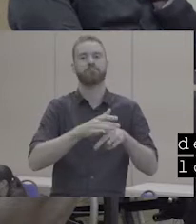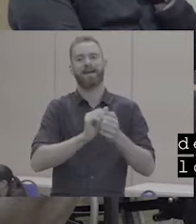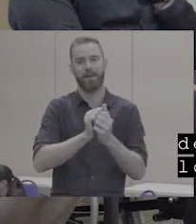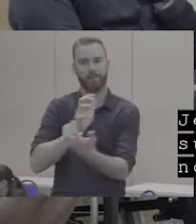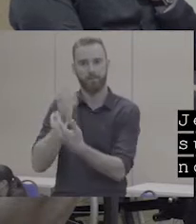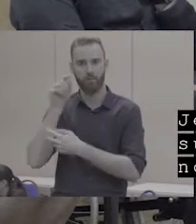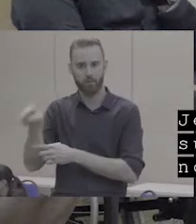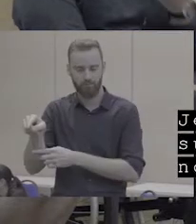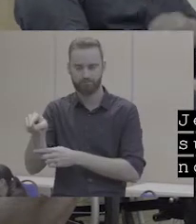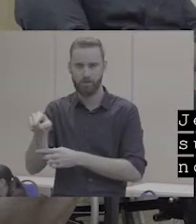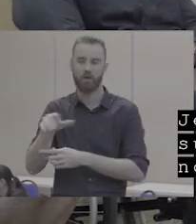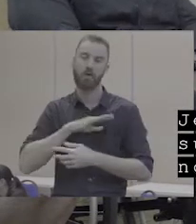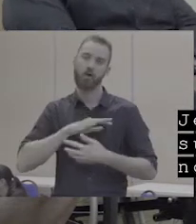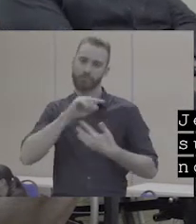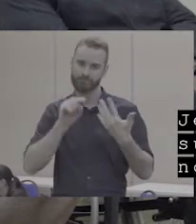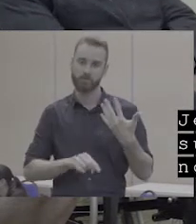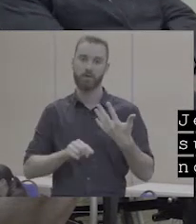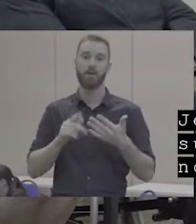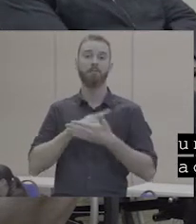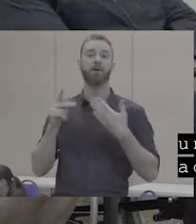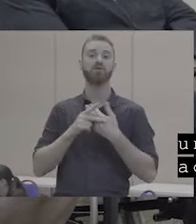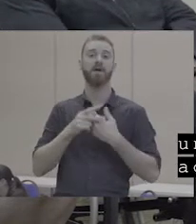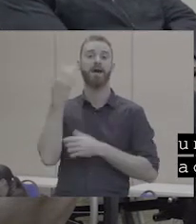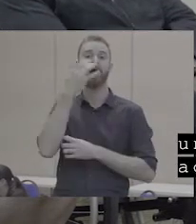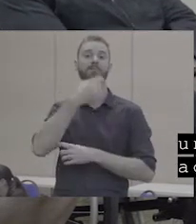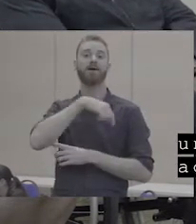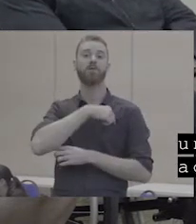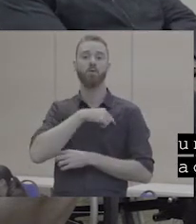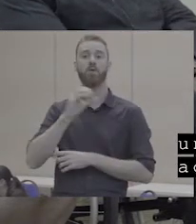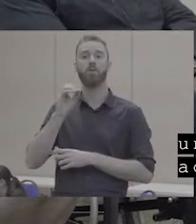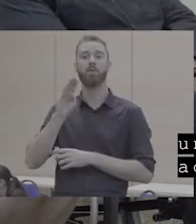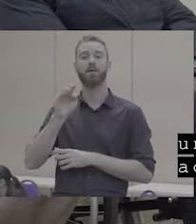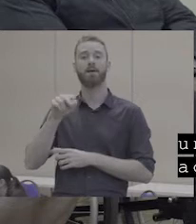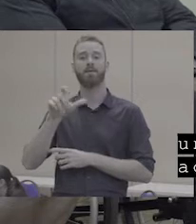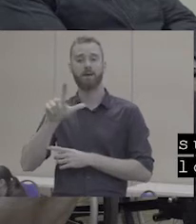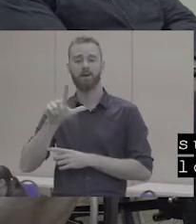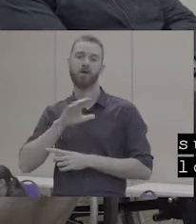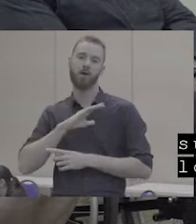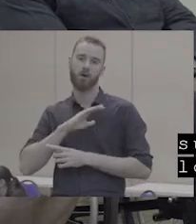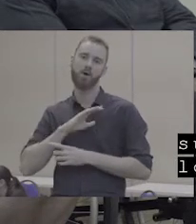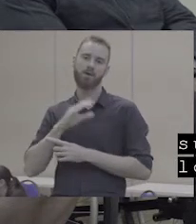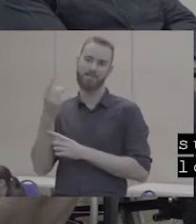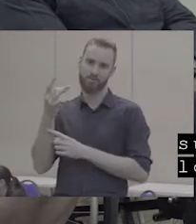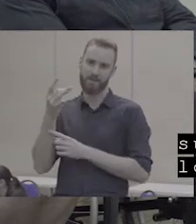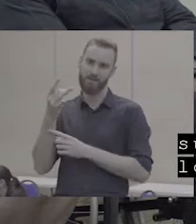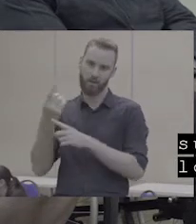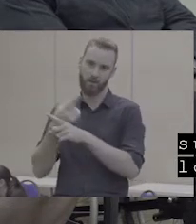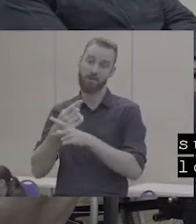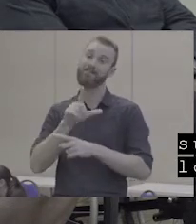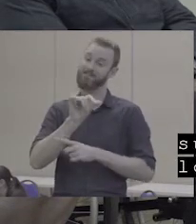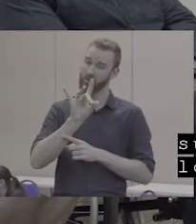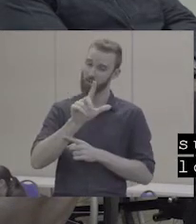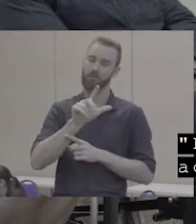adapté, je vous donne les statistiques suivantes. Donc, le projet Rêve à nous, un OBNL 18, logements adaptés sur 79, donc 23 %